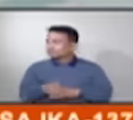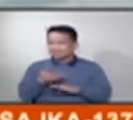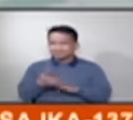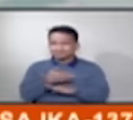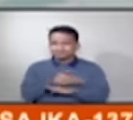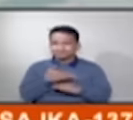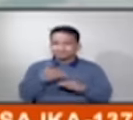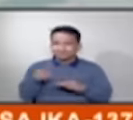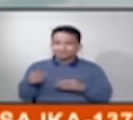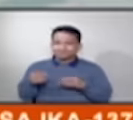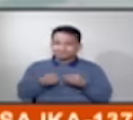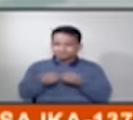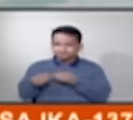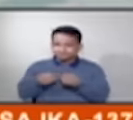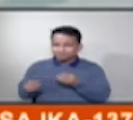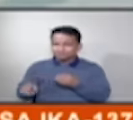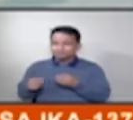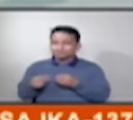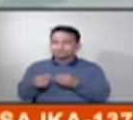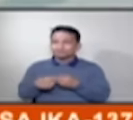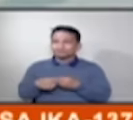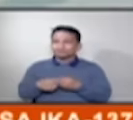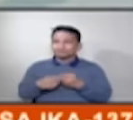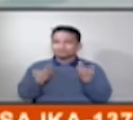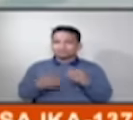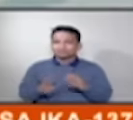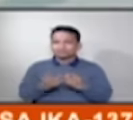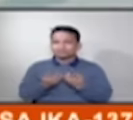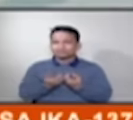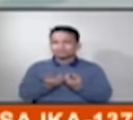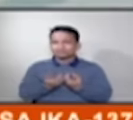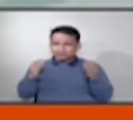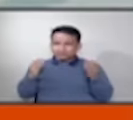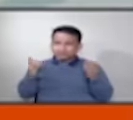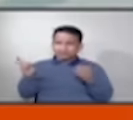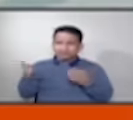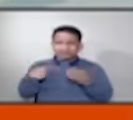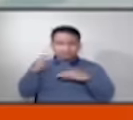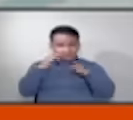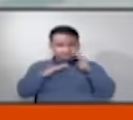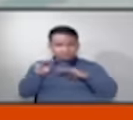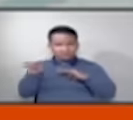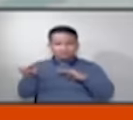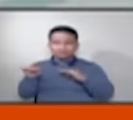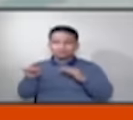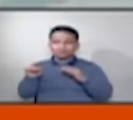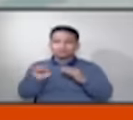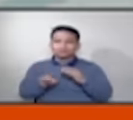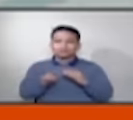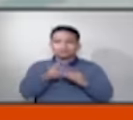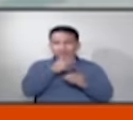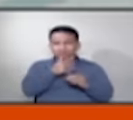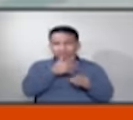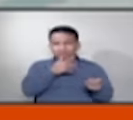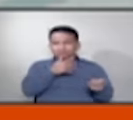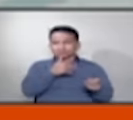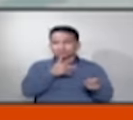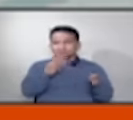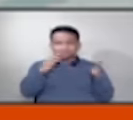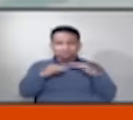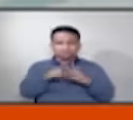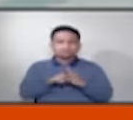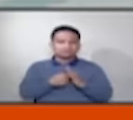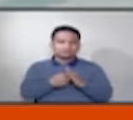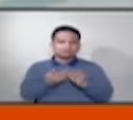Nung na-operahan po siya, sinabay niya din po yung pangbababae niya. Nagkaroon kami ng problema ng kanyang mother. Simula